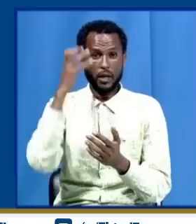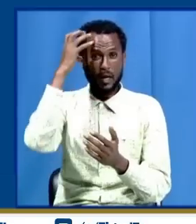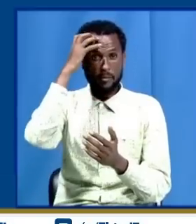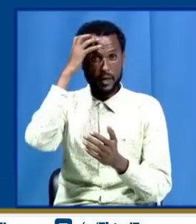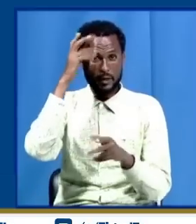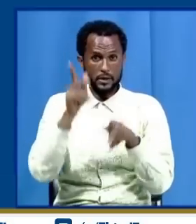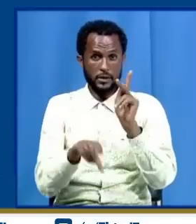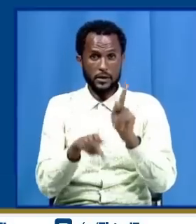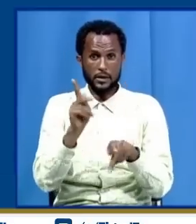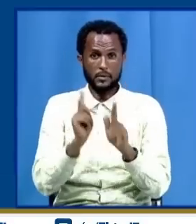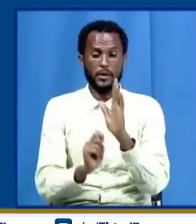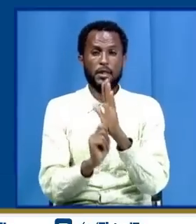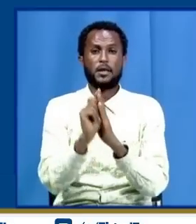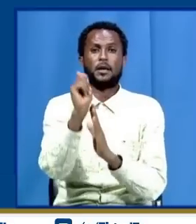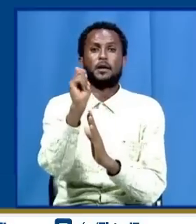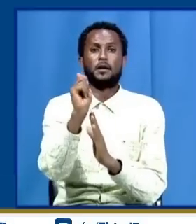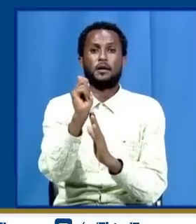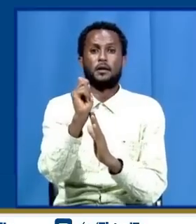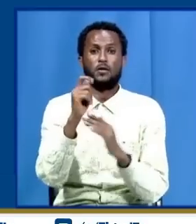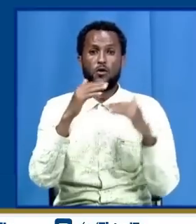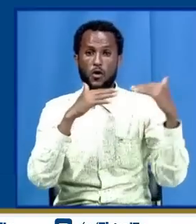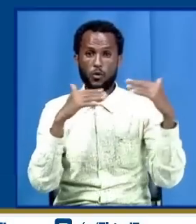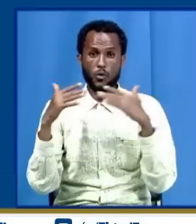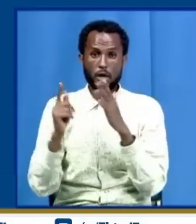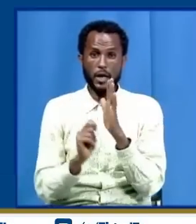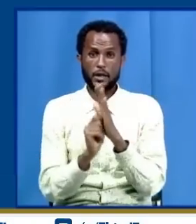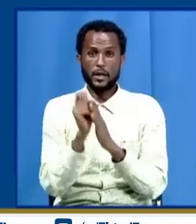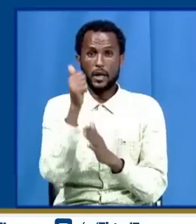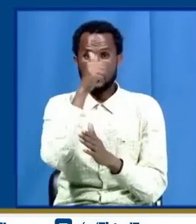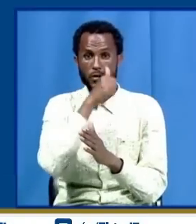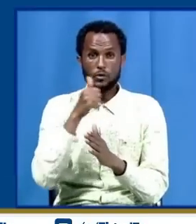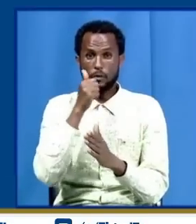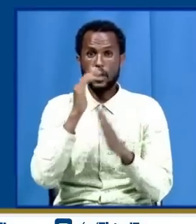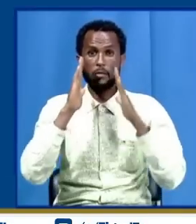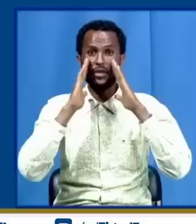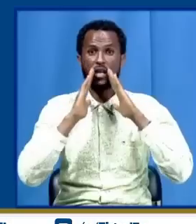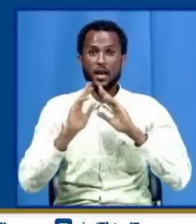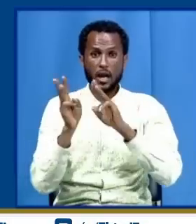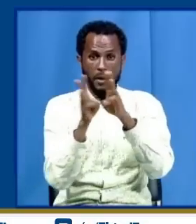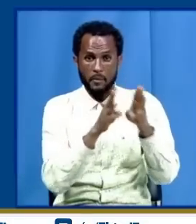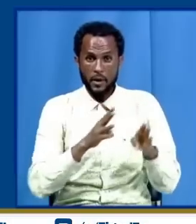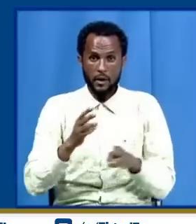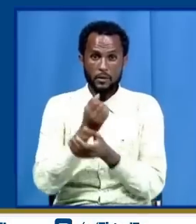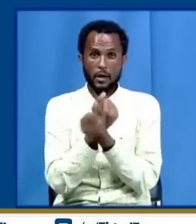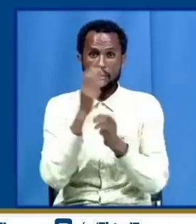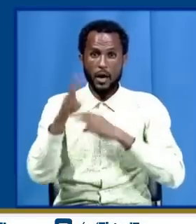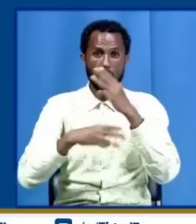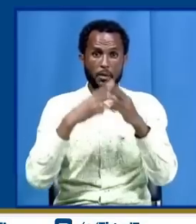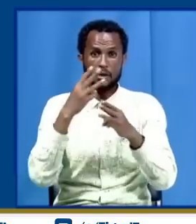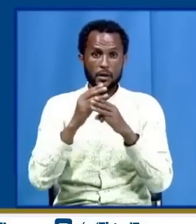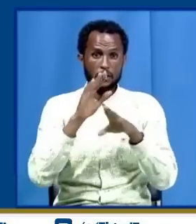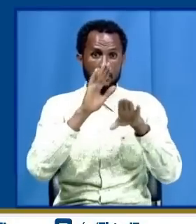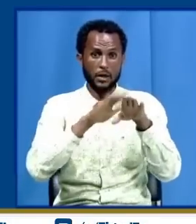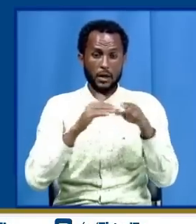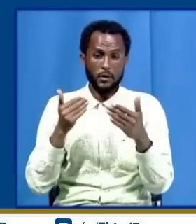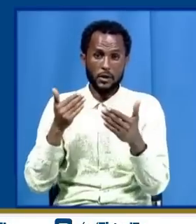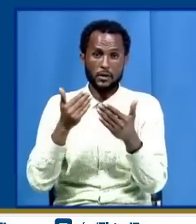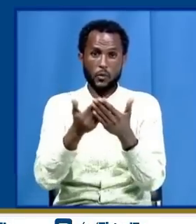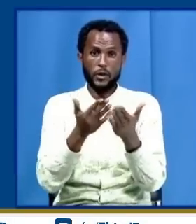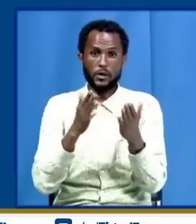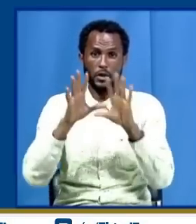መንግስትን ህዝብን ትግራይ ኩናት ትግራይን ኢትዮጵያን ብሰላም መንገዲ ክፍታሕ ብዓለም ለኸ ማሕበረሰብ ዝቐረበ ጻውዒት